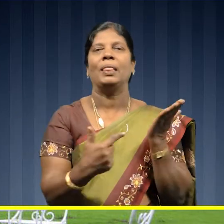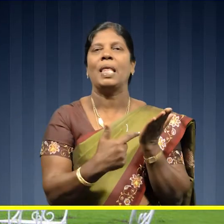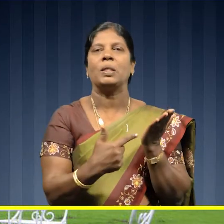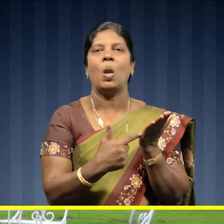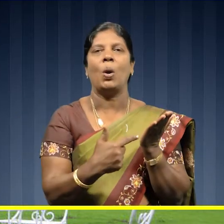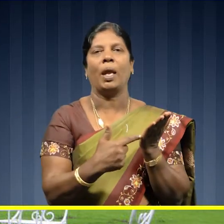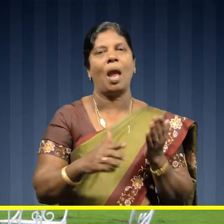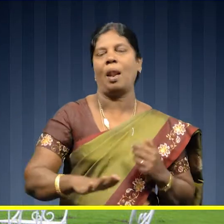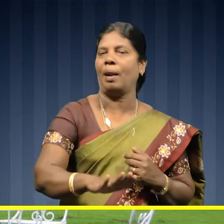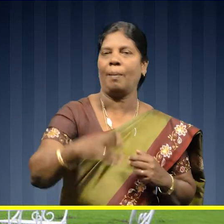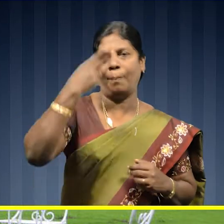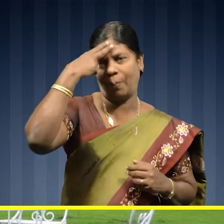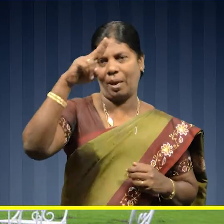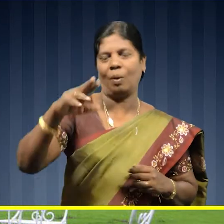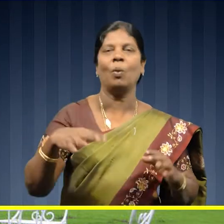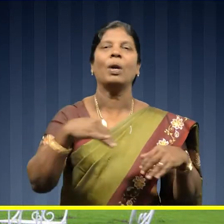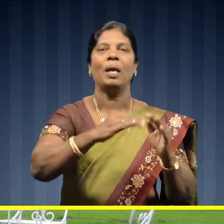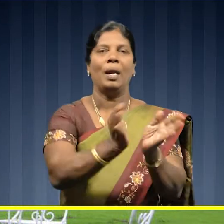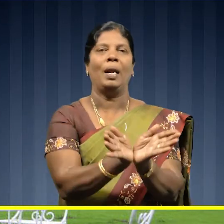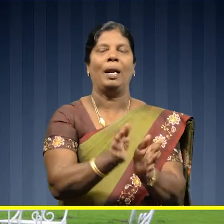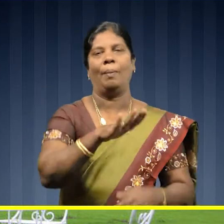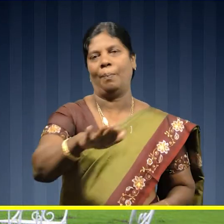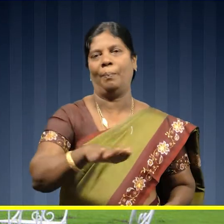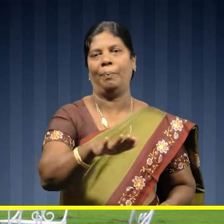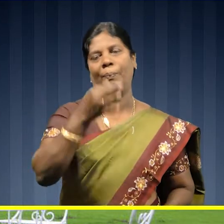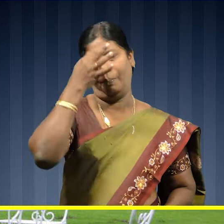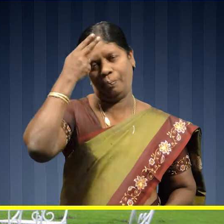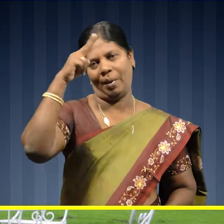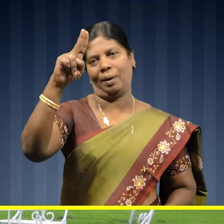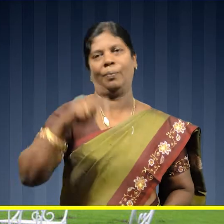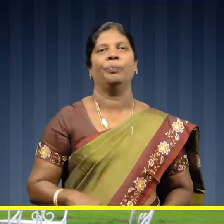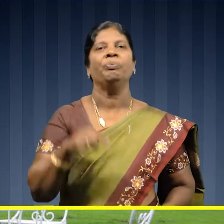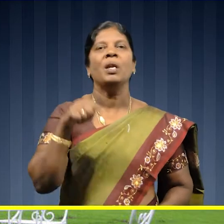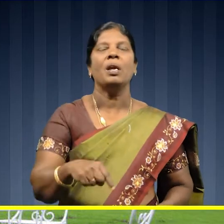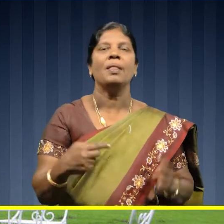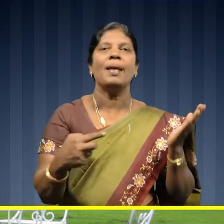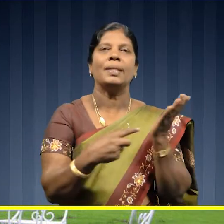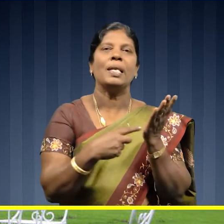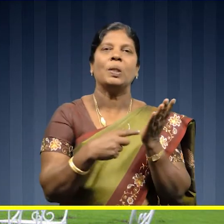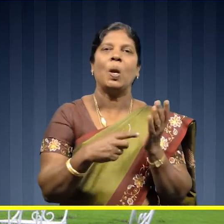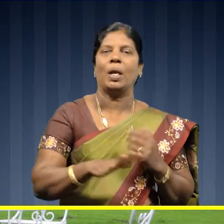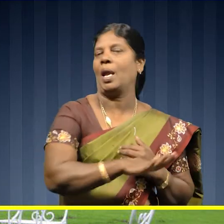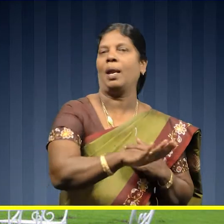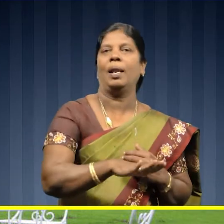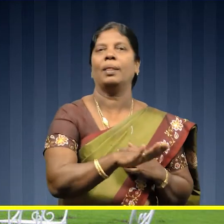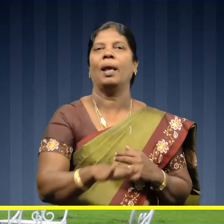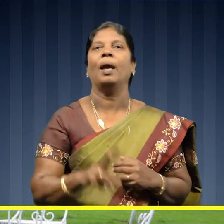தெசலோனிக்கா என்ற ஒரு பகுதி, ஒரு நகரம் அது. இந்த தெசலோனிக்கா என்கிற